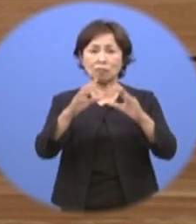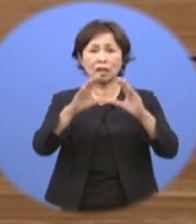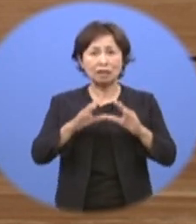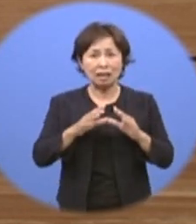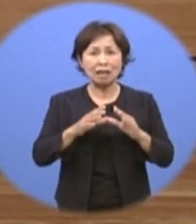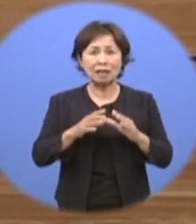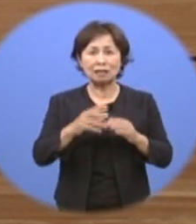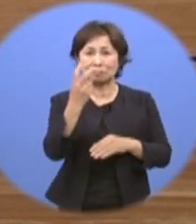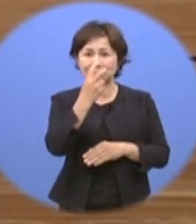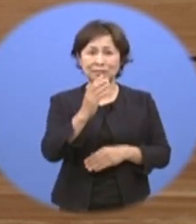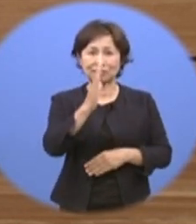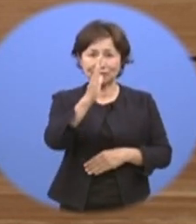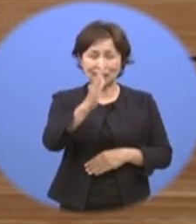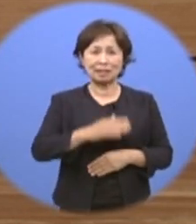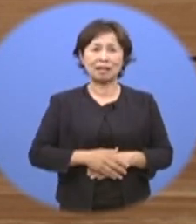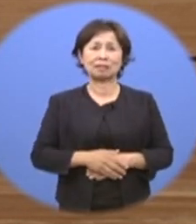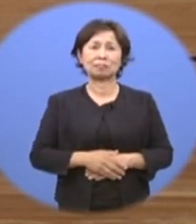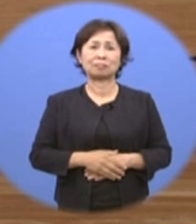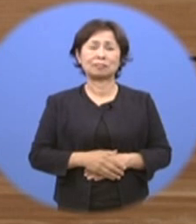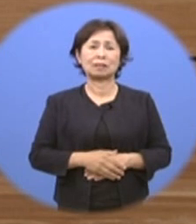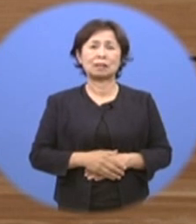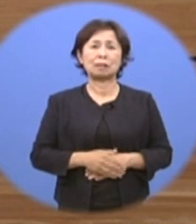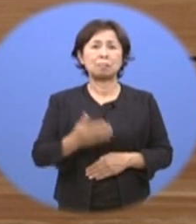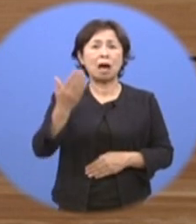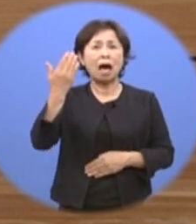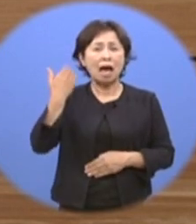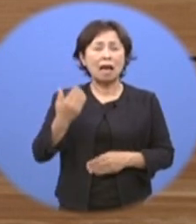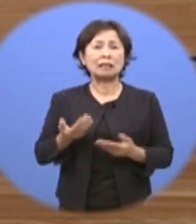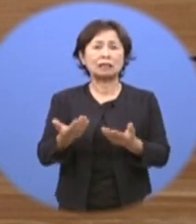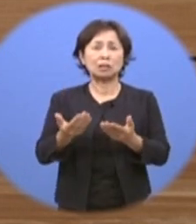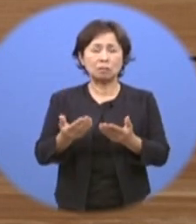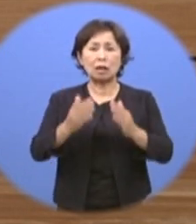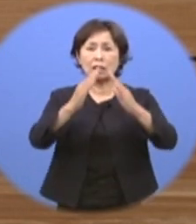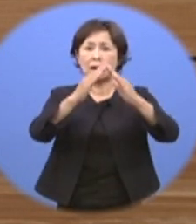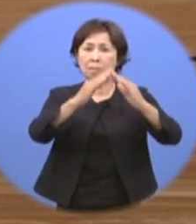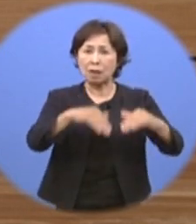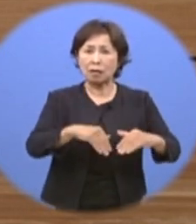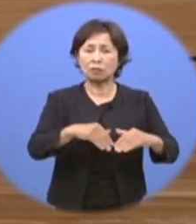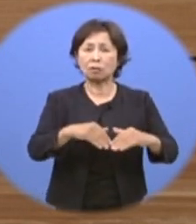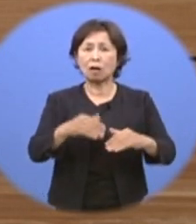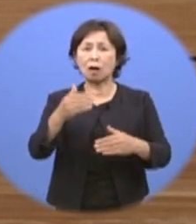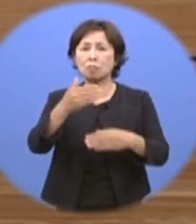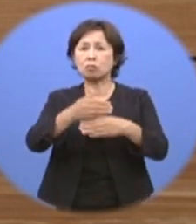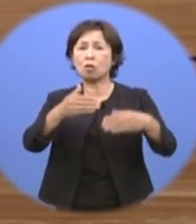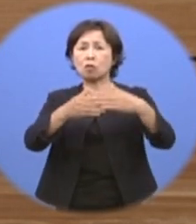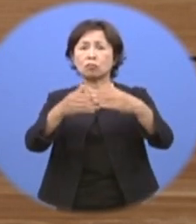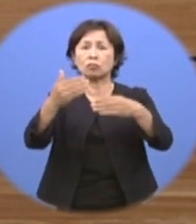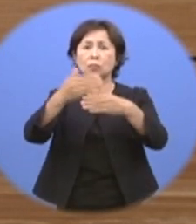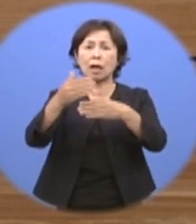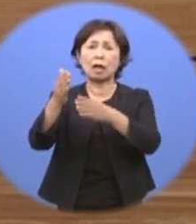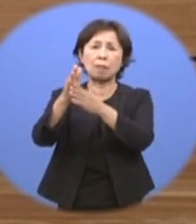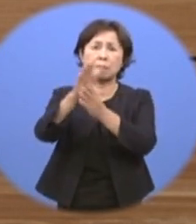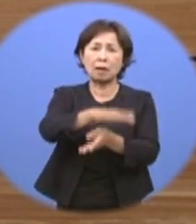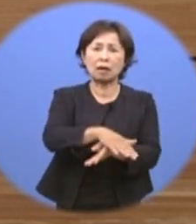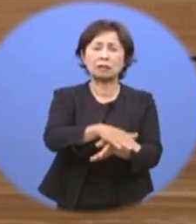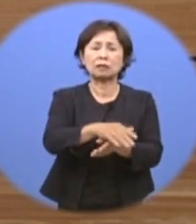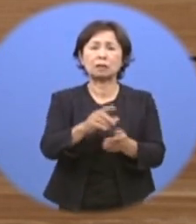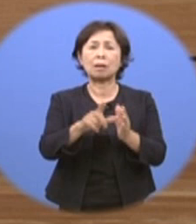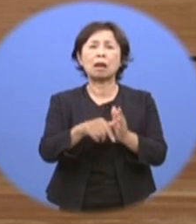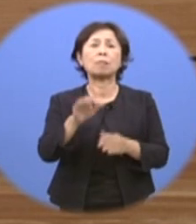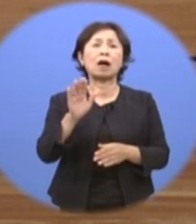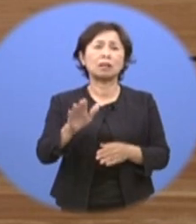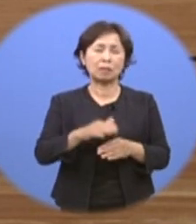。また過去の地震では住宅の倒壊だけでなく、コンクリートブロックの塀などが倒れて人的被害が出ています